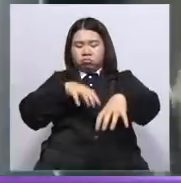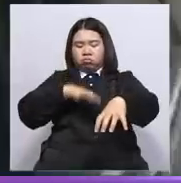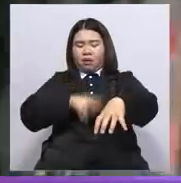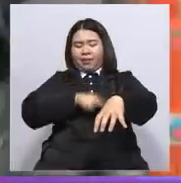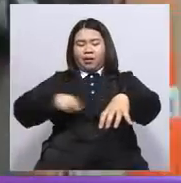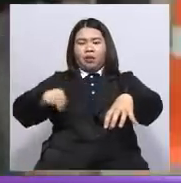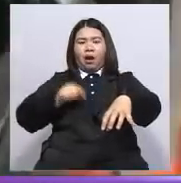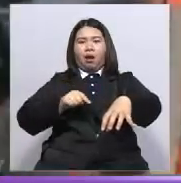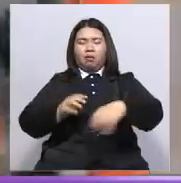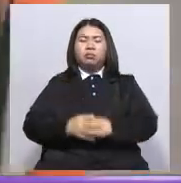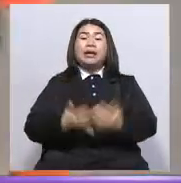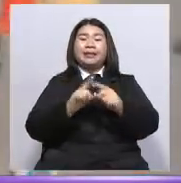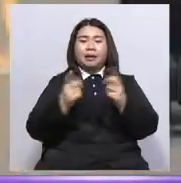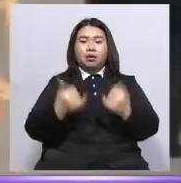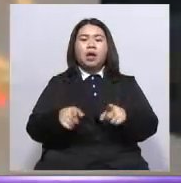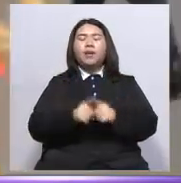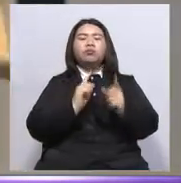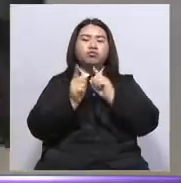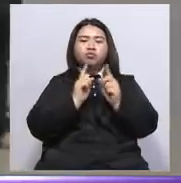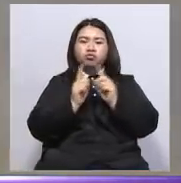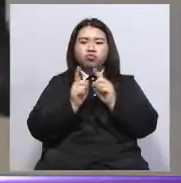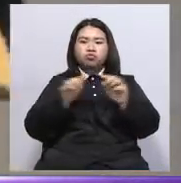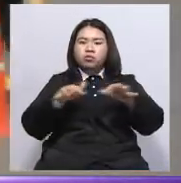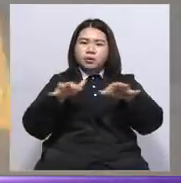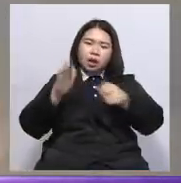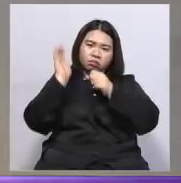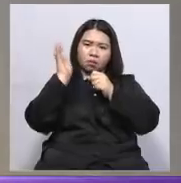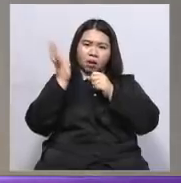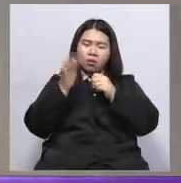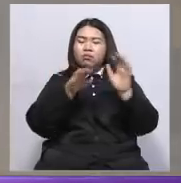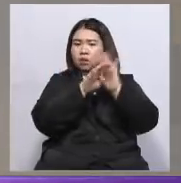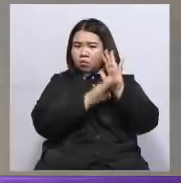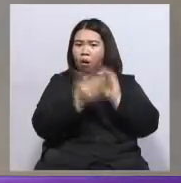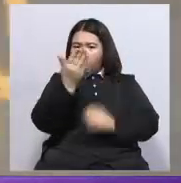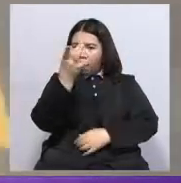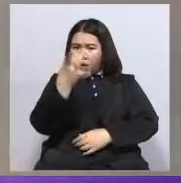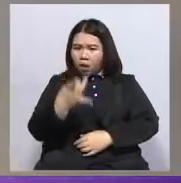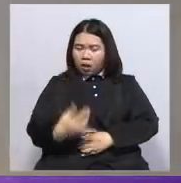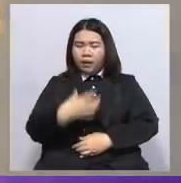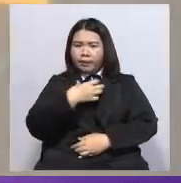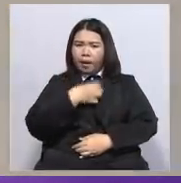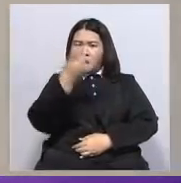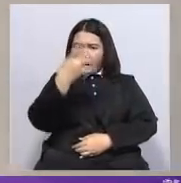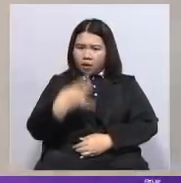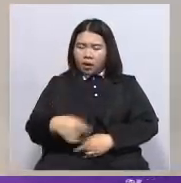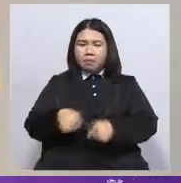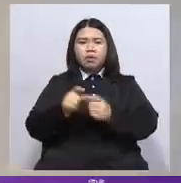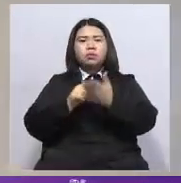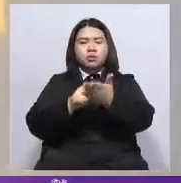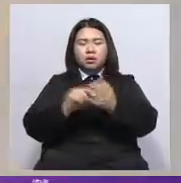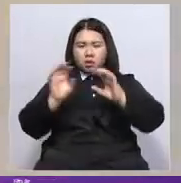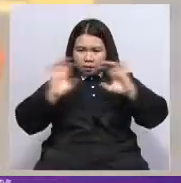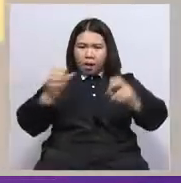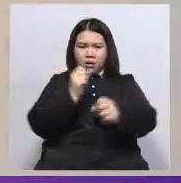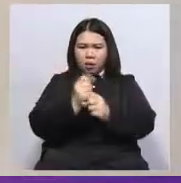อนนี้ยังเป็นการพูดคุยแล้วก็เป็นการปราศรัยในข้อเรียกร้องต่างๆที่ต้องการอยากให้รัฐบาลนั้นดำเนินงาน